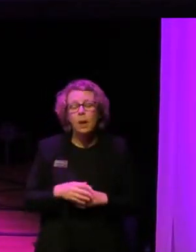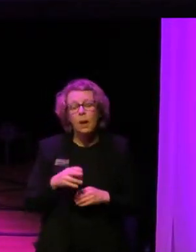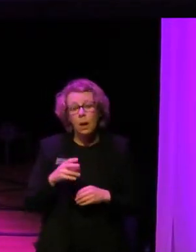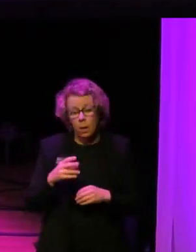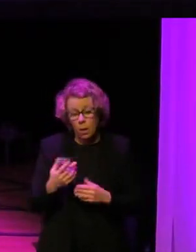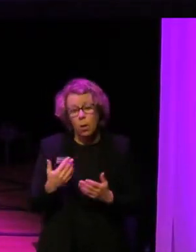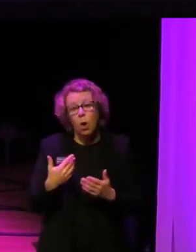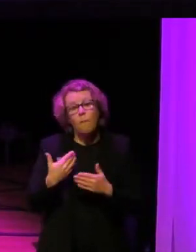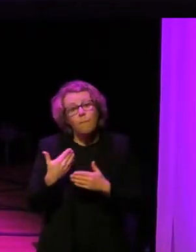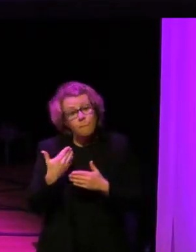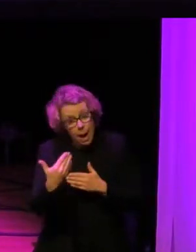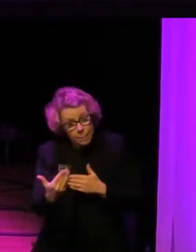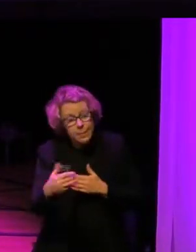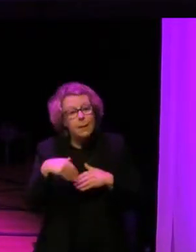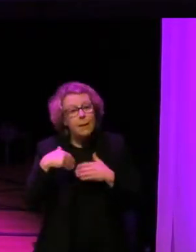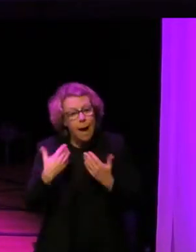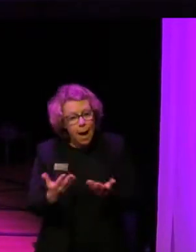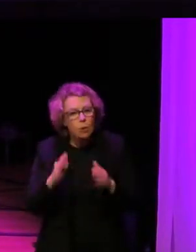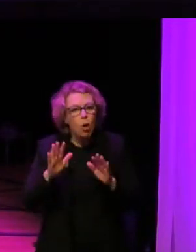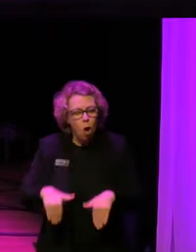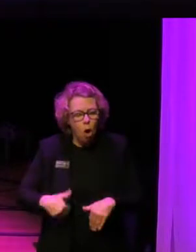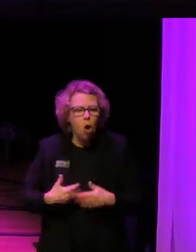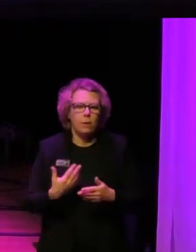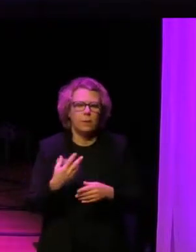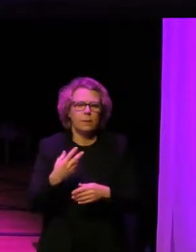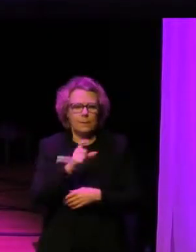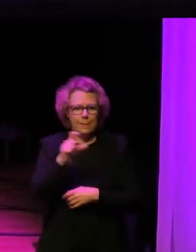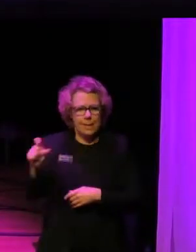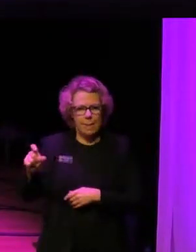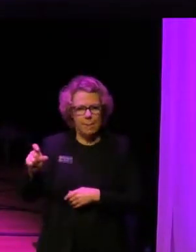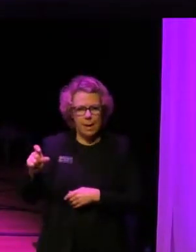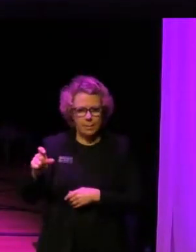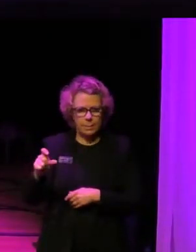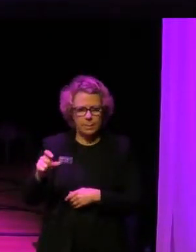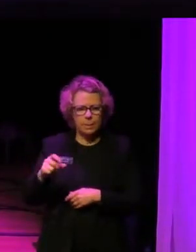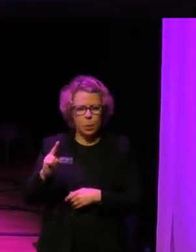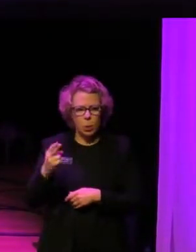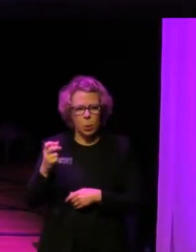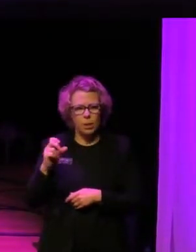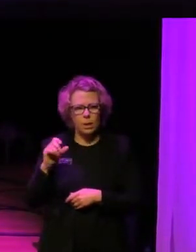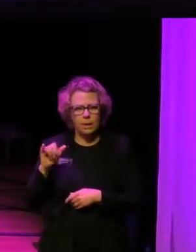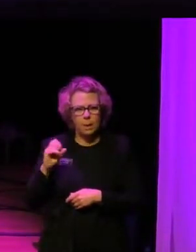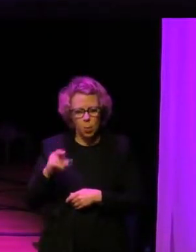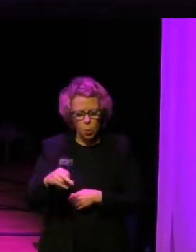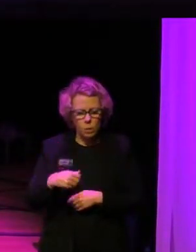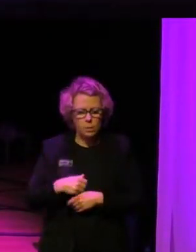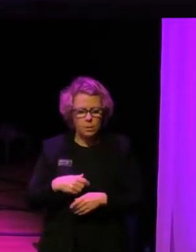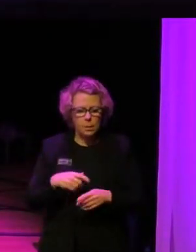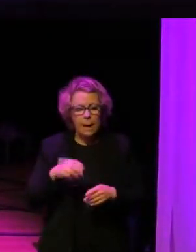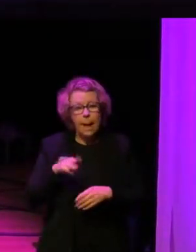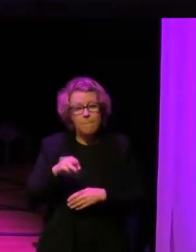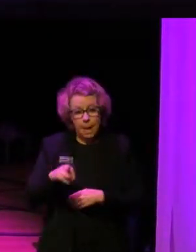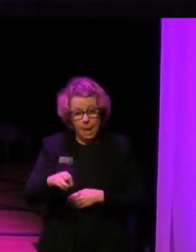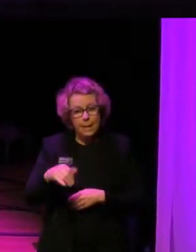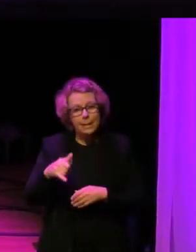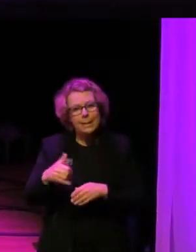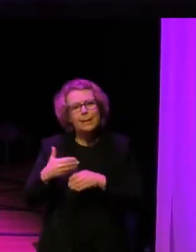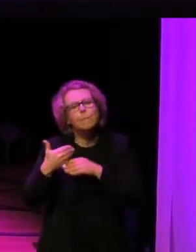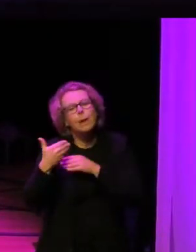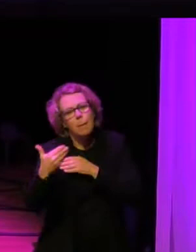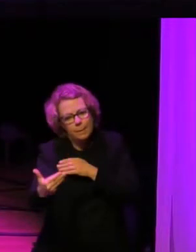är och har varit temat för de mänskliga rättighetsdagarna 2017. Temat är de mänskliga